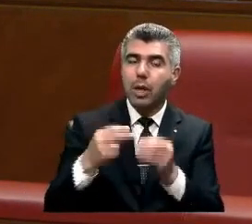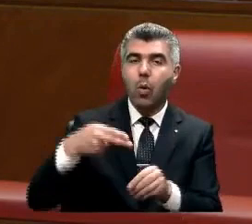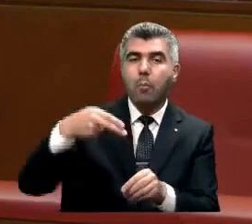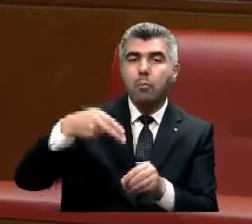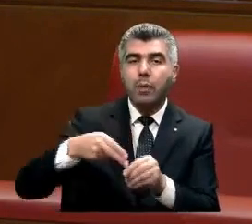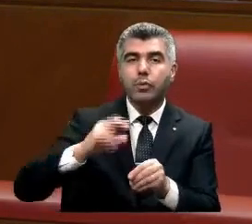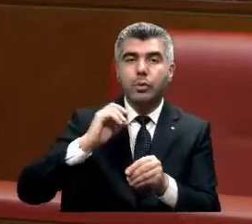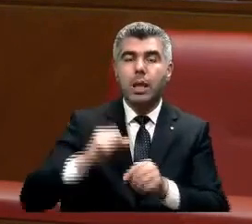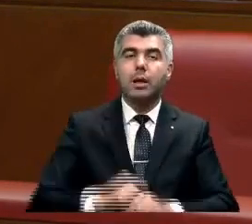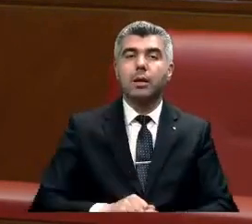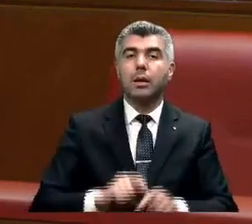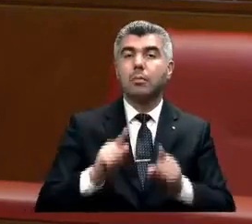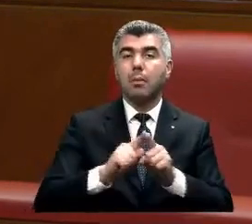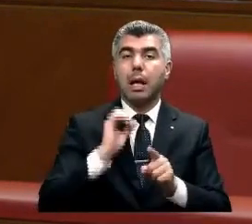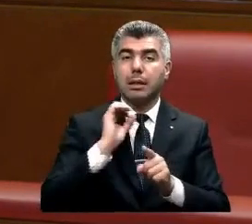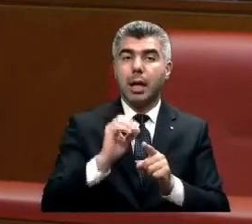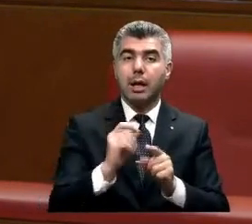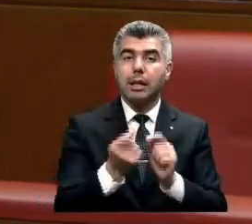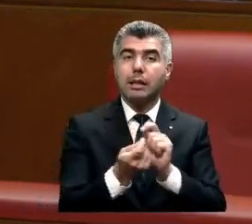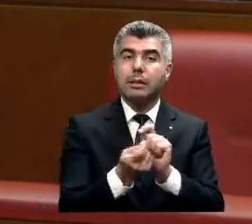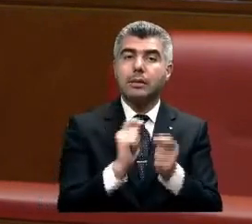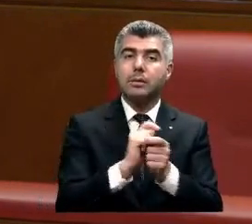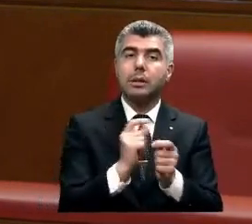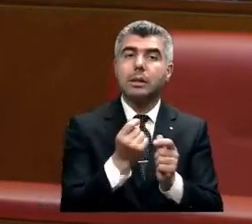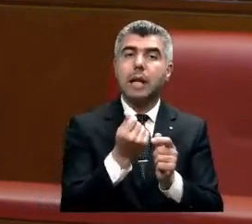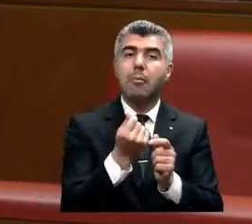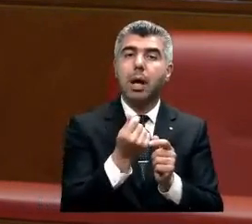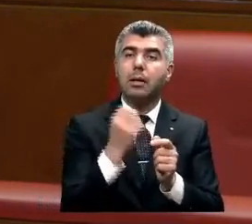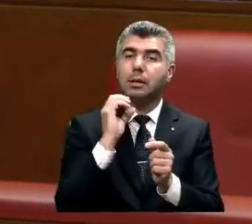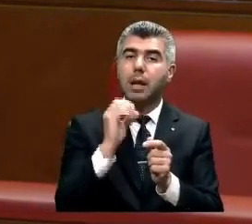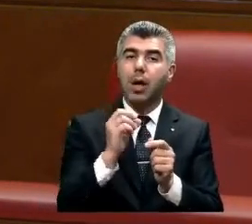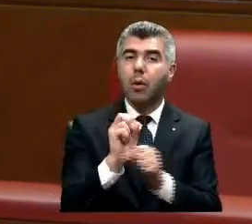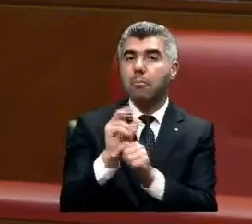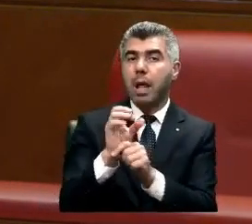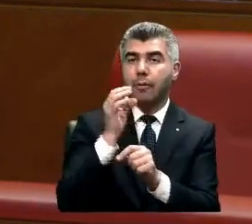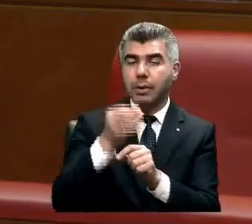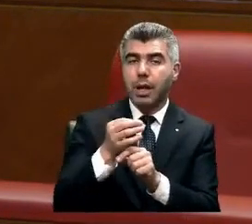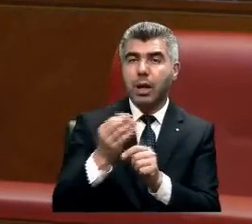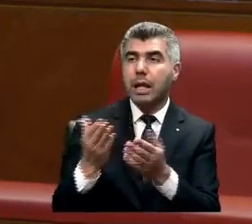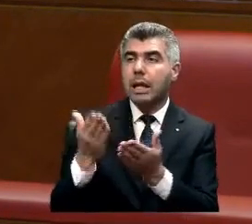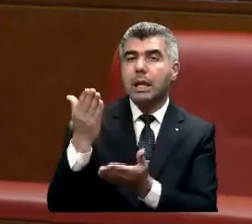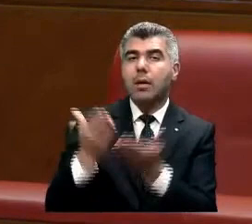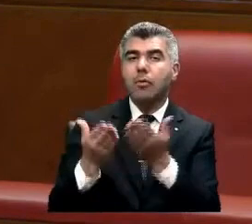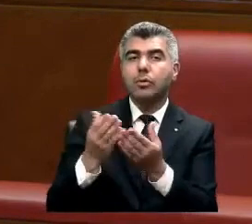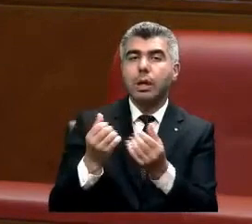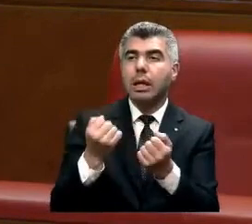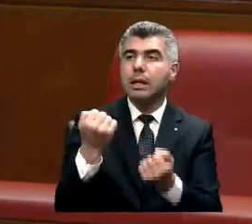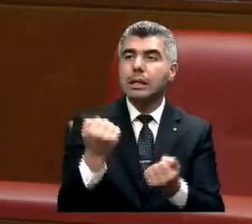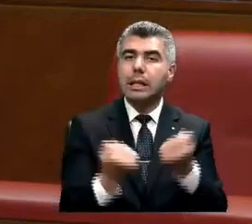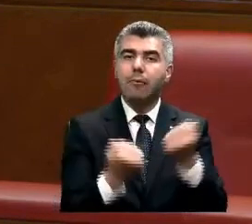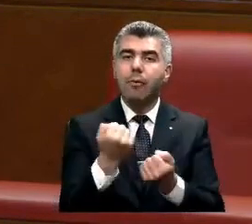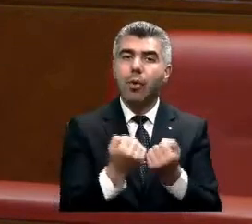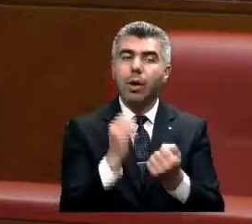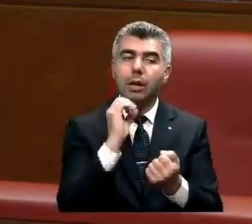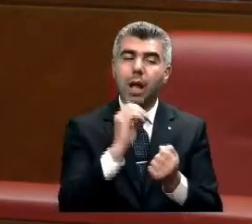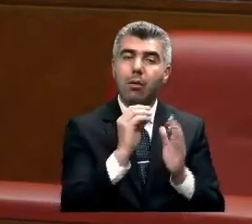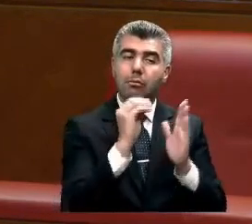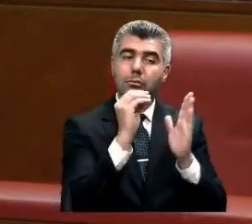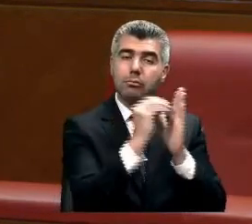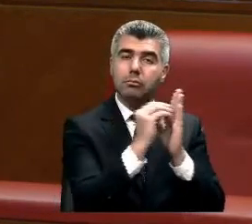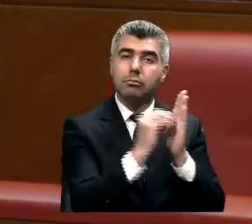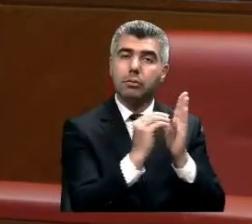تحديد تعريفات مرجعيه لاثمنه النقل الطرقي تسويات وضعيه وزن فئه من الشاحنات وتفعيل بيان الشحن بهدف